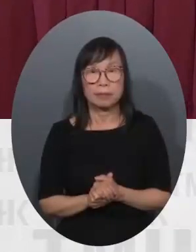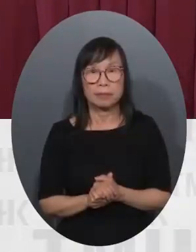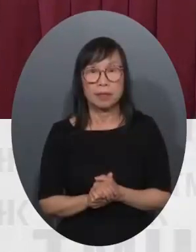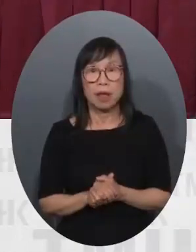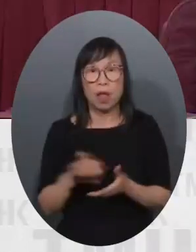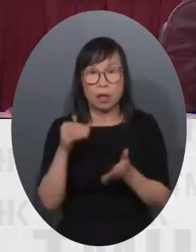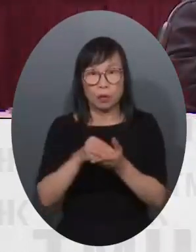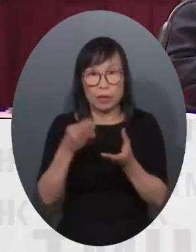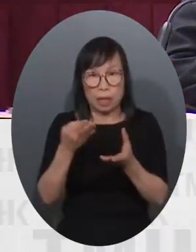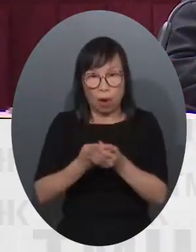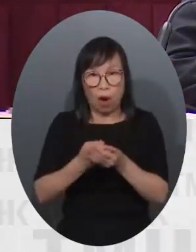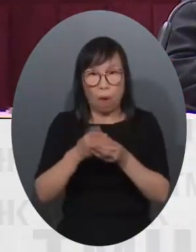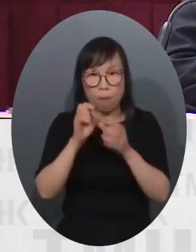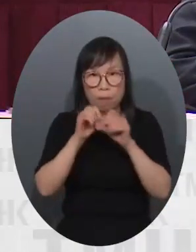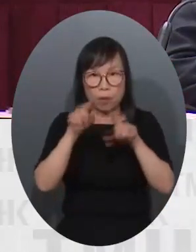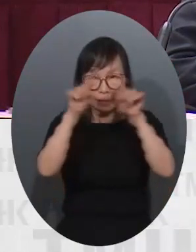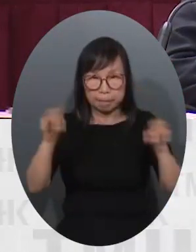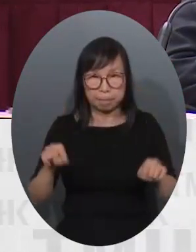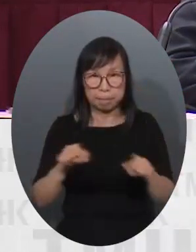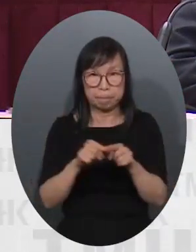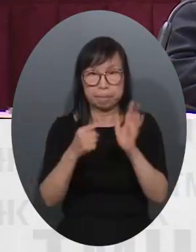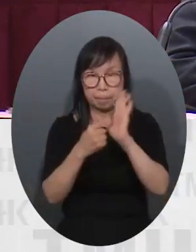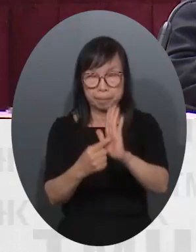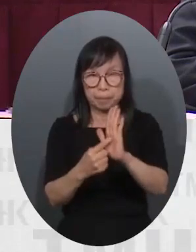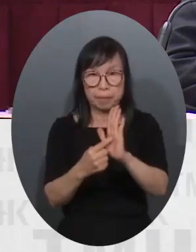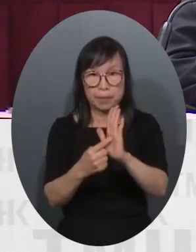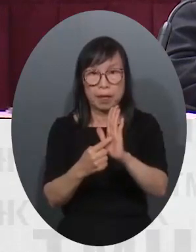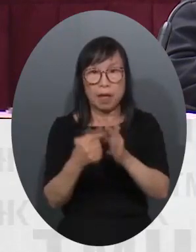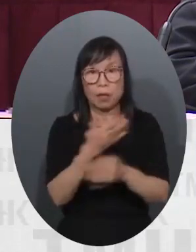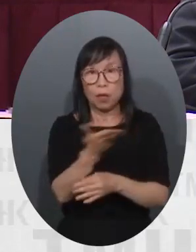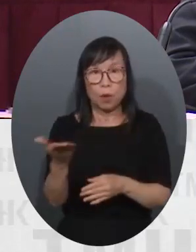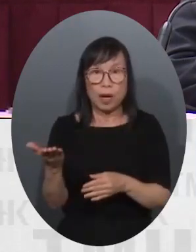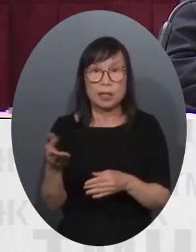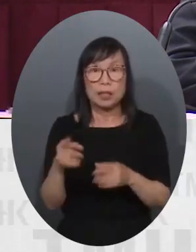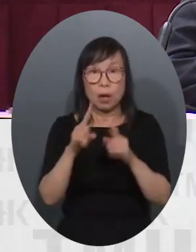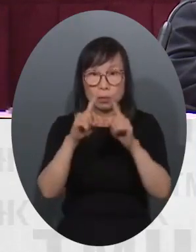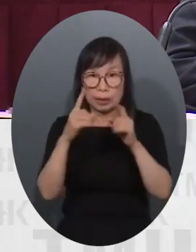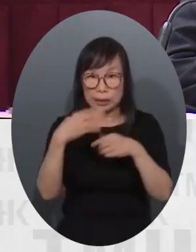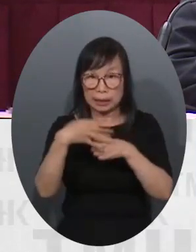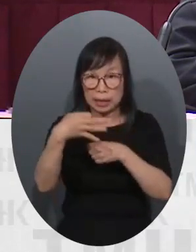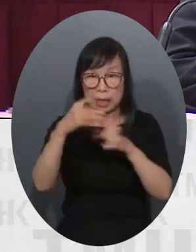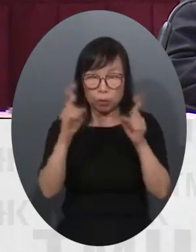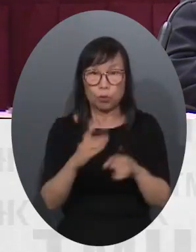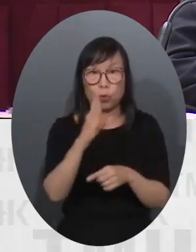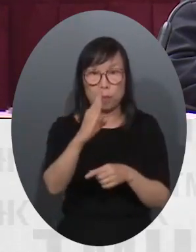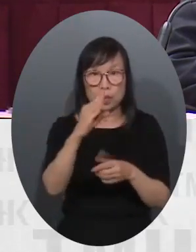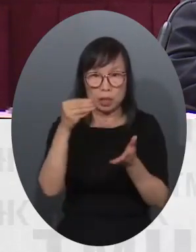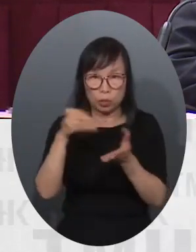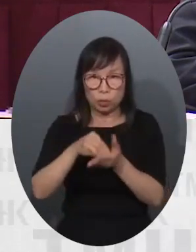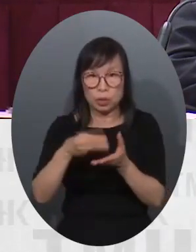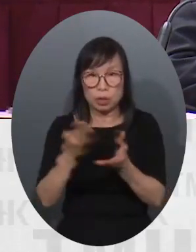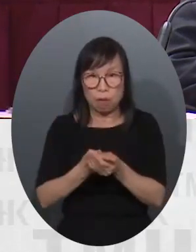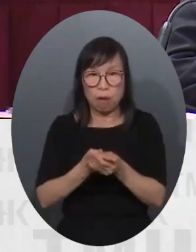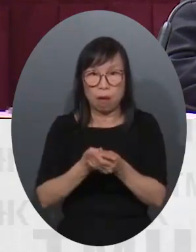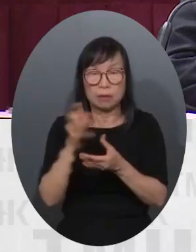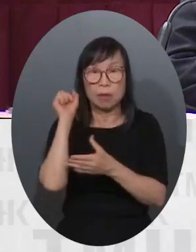決議案的投票結果已經顯示在屏幕上。各位，由於第3B(号)決議案所得